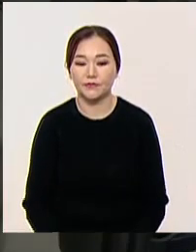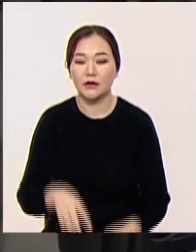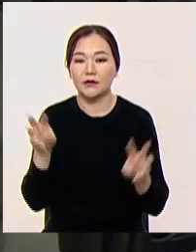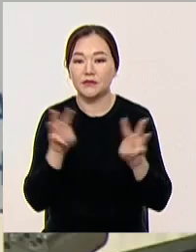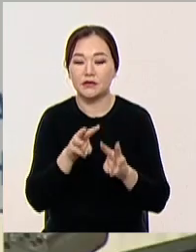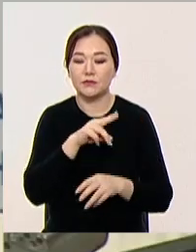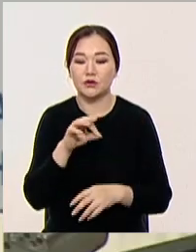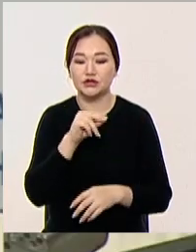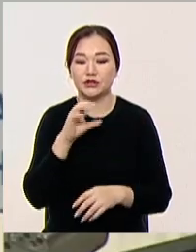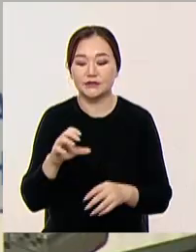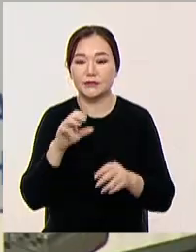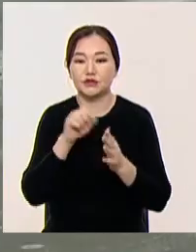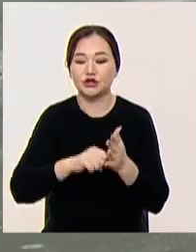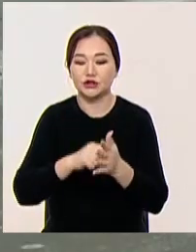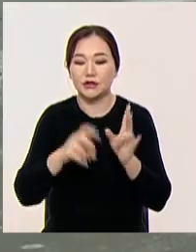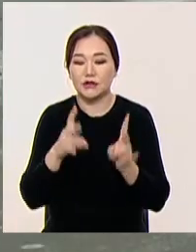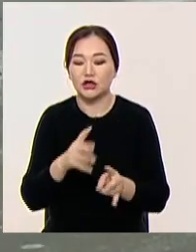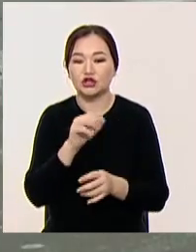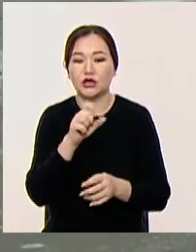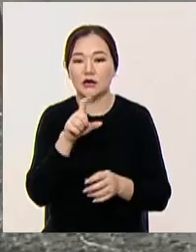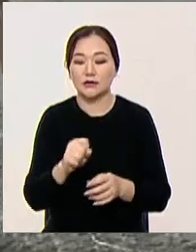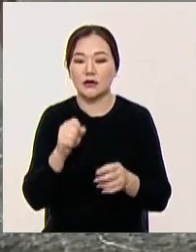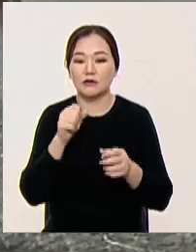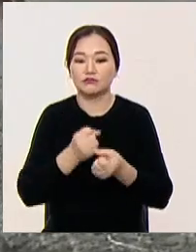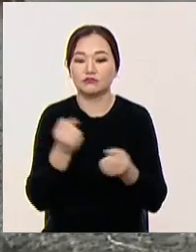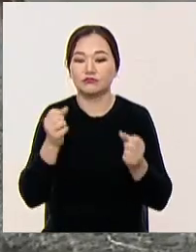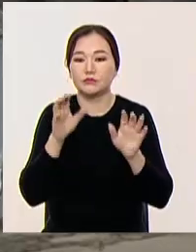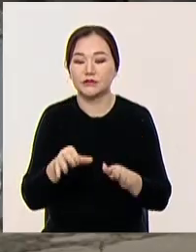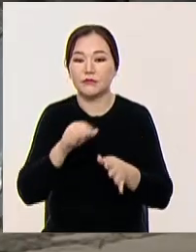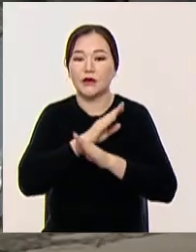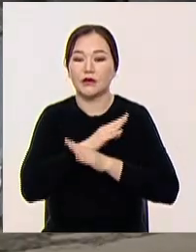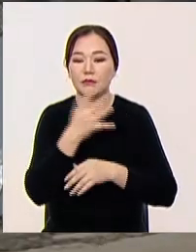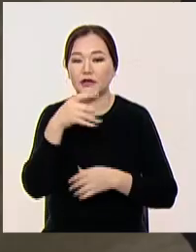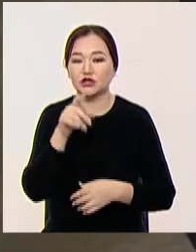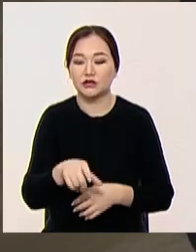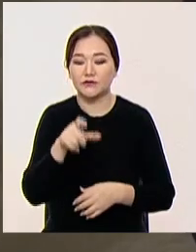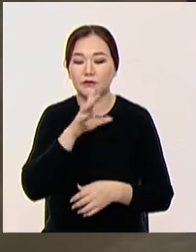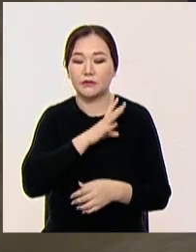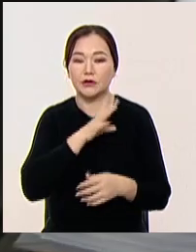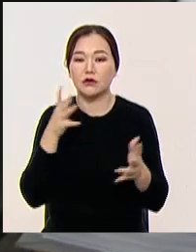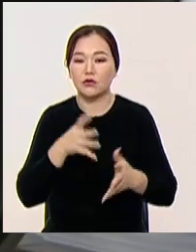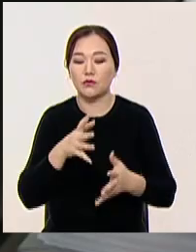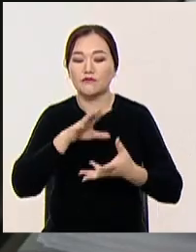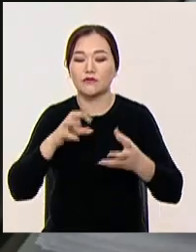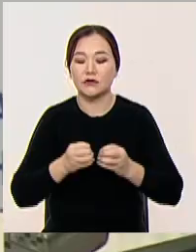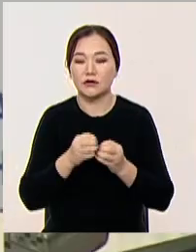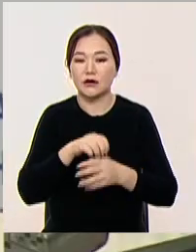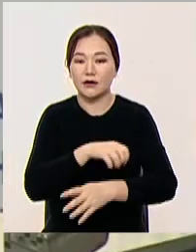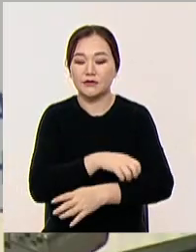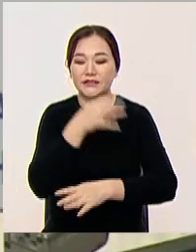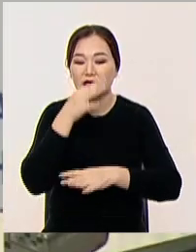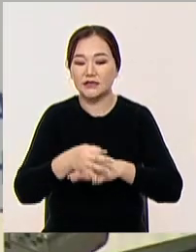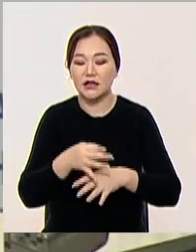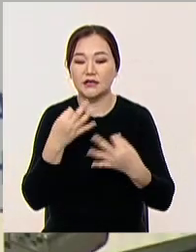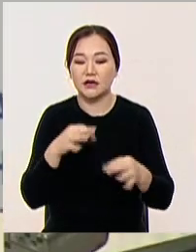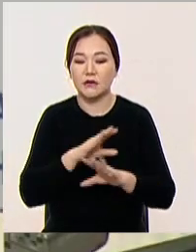Министр ПЧС назвал причиной трагедии на шахте в Караганде. Тогда из-за взрыва погибли 5 горняков. К какому выводу пришла комиссия? Не